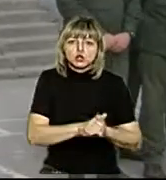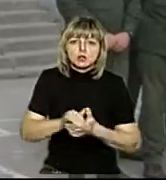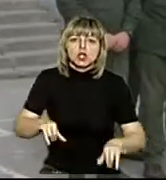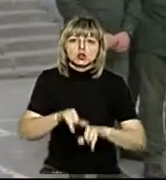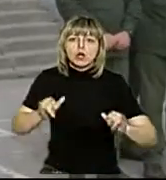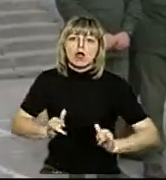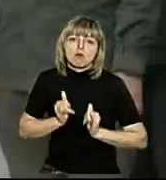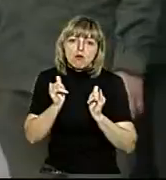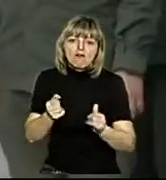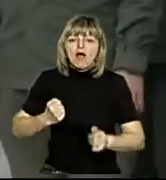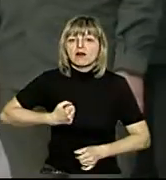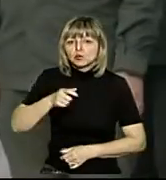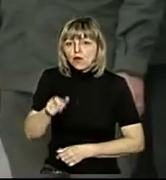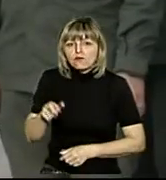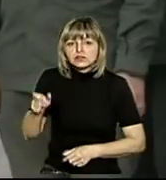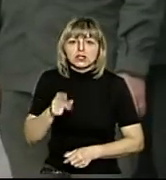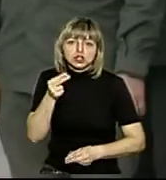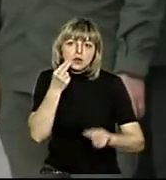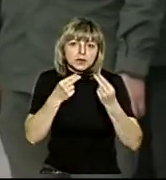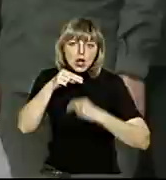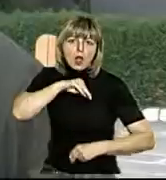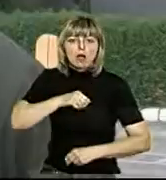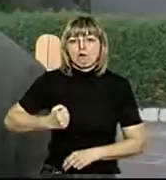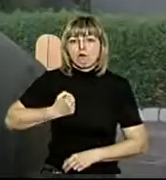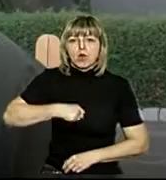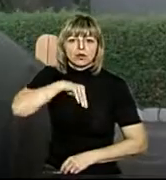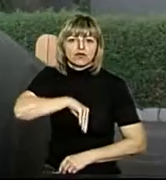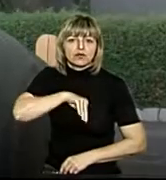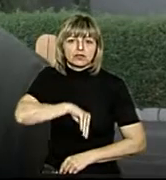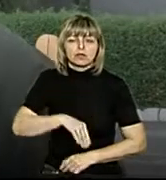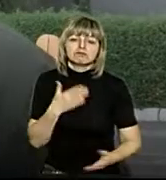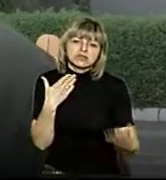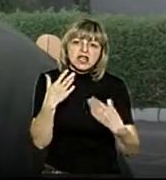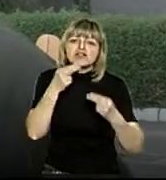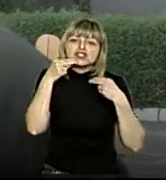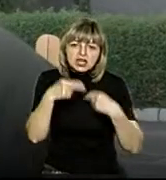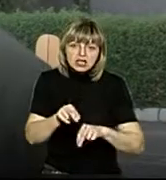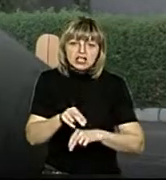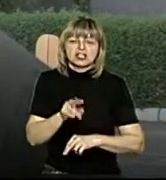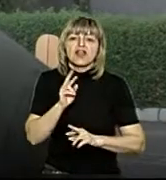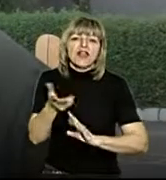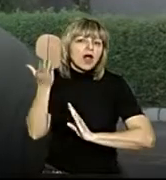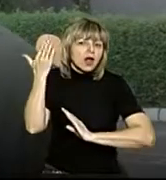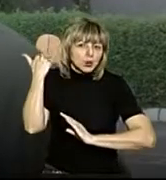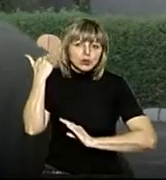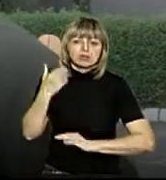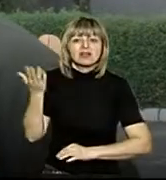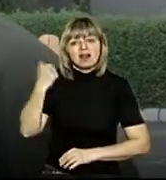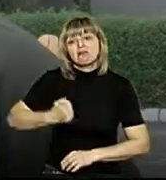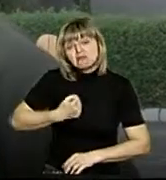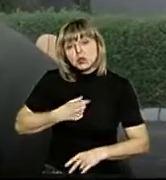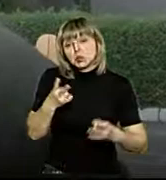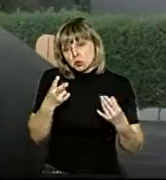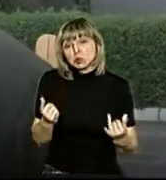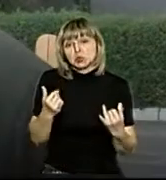зросла повага до військових, що піднімає бойовий дух. Стається краще, намного краще, ніж колись. Раніше, військовий, да й